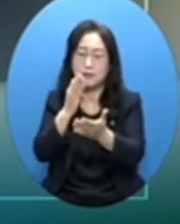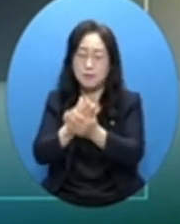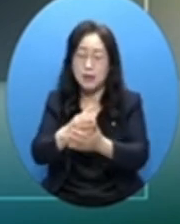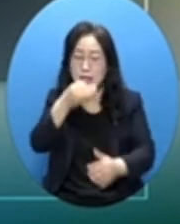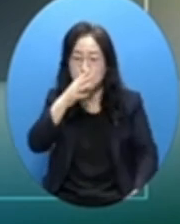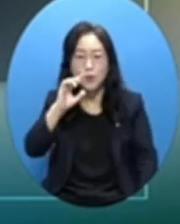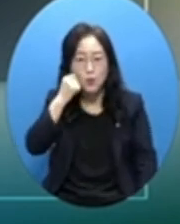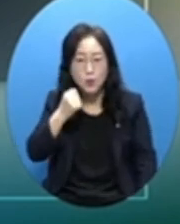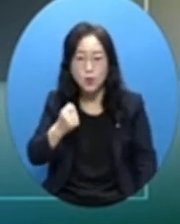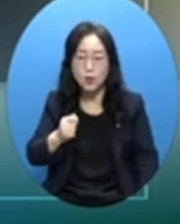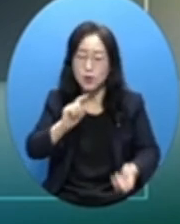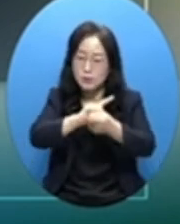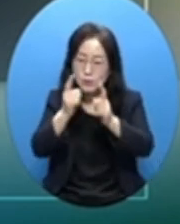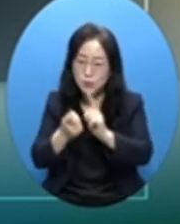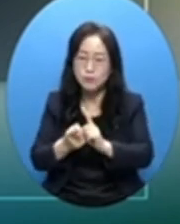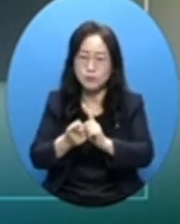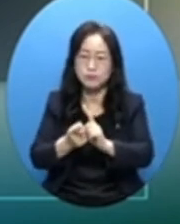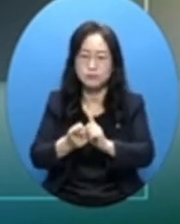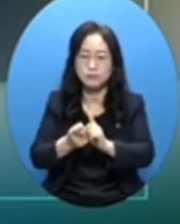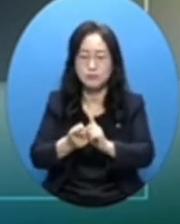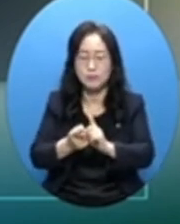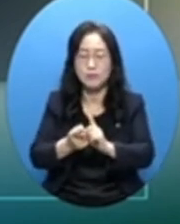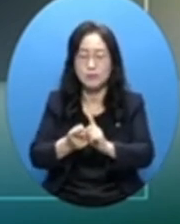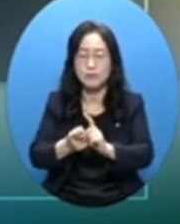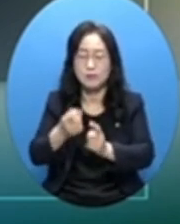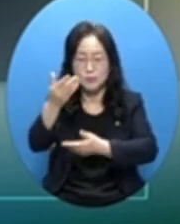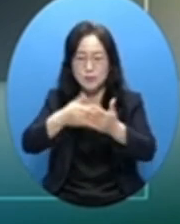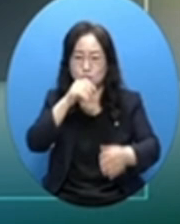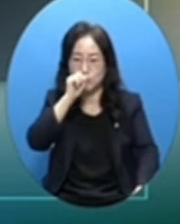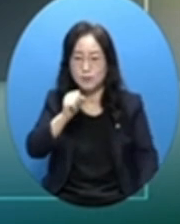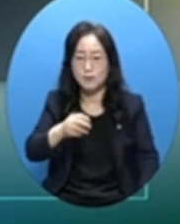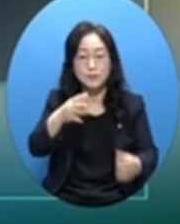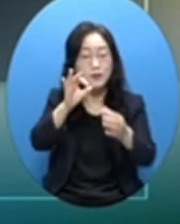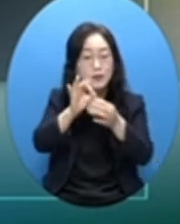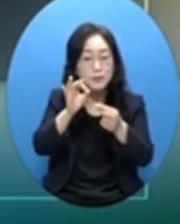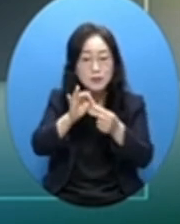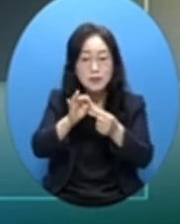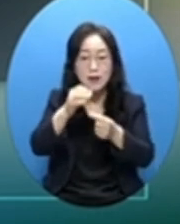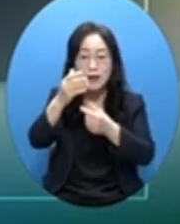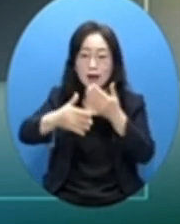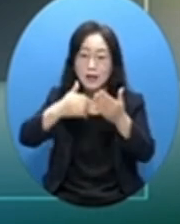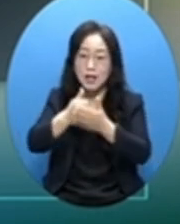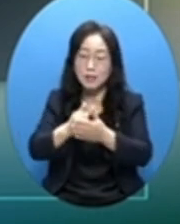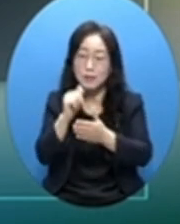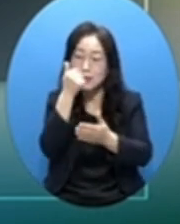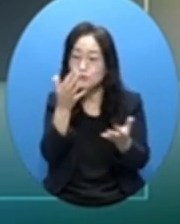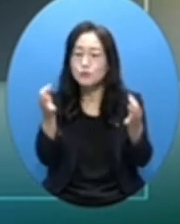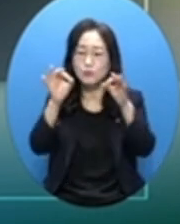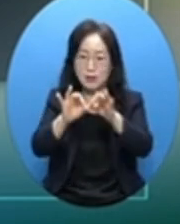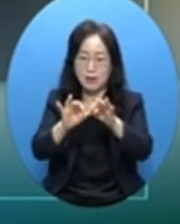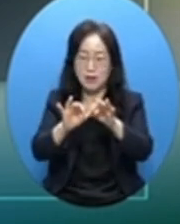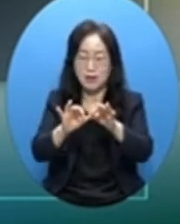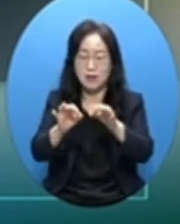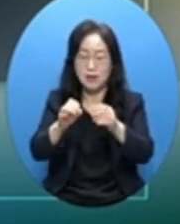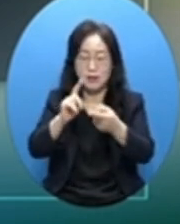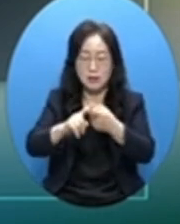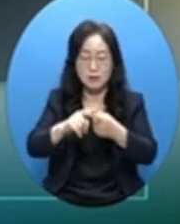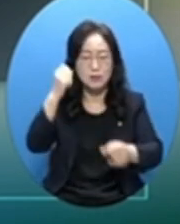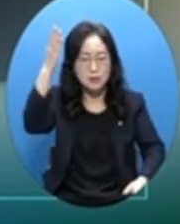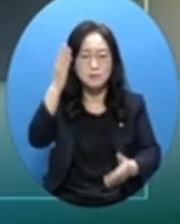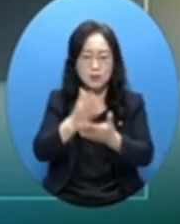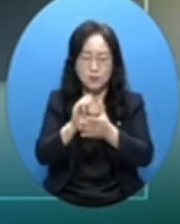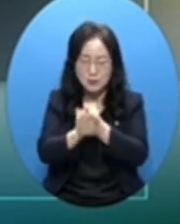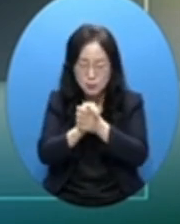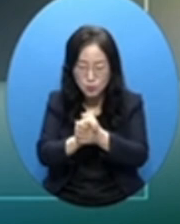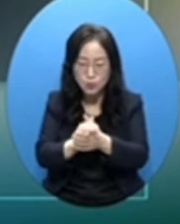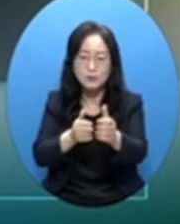그 무거운 짐을 함께 나누어 지라는 것입니다. 열 번째, 하나님께서 중매자이심을 잊지 말아라. 기도하고 모든 것을